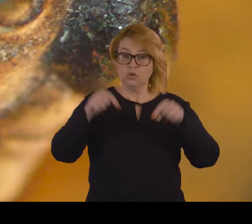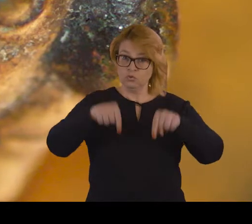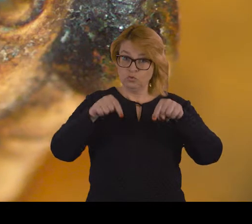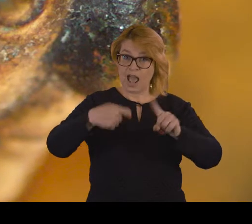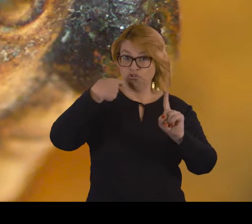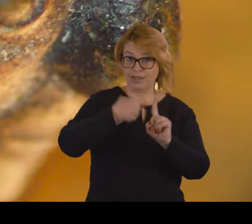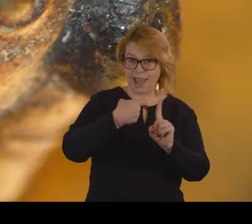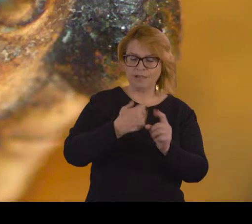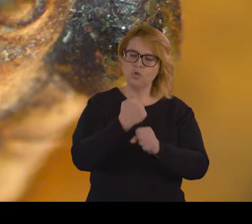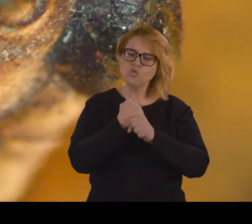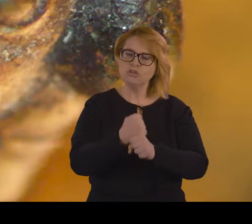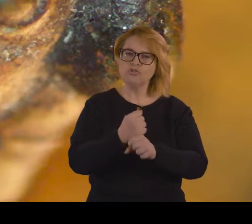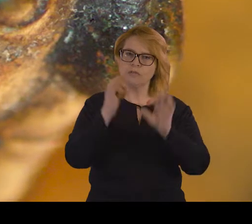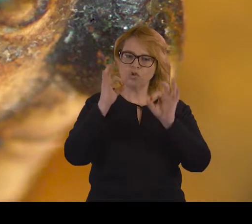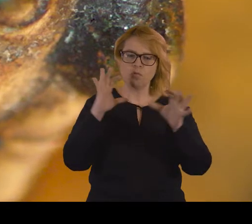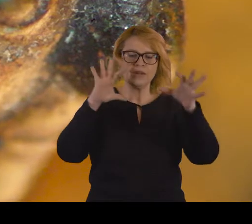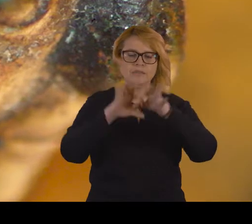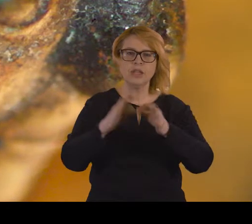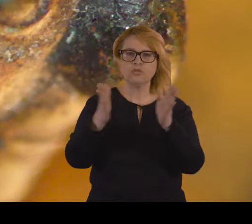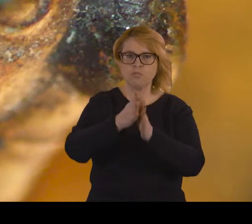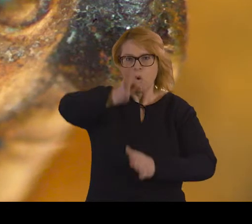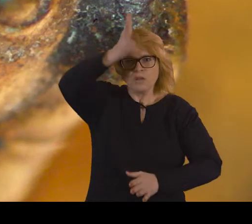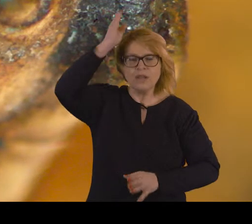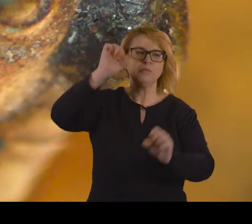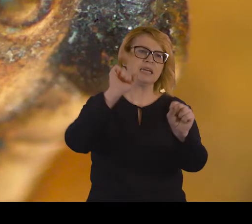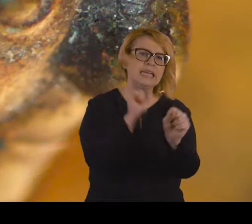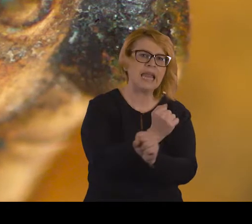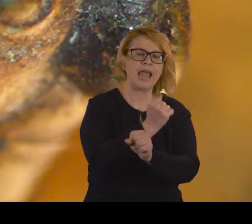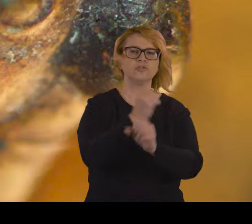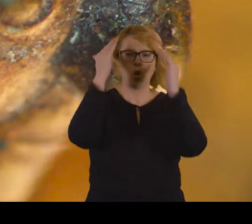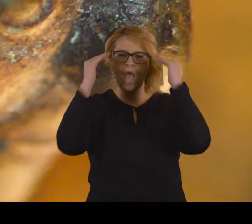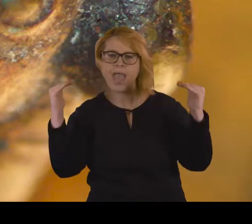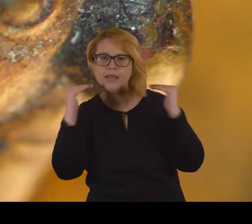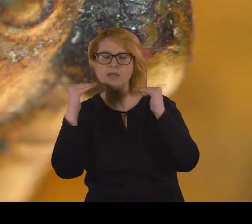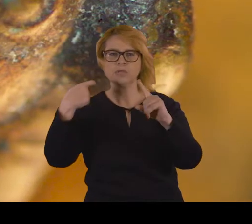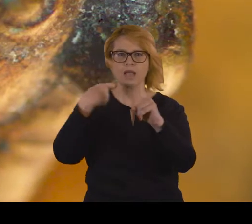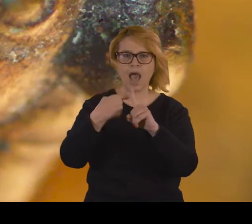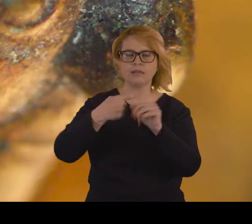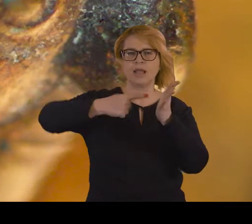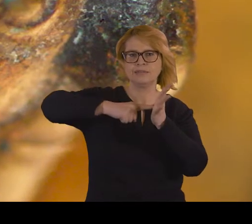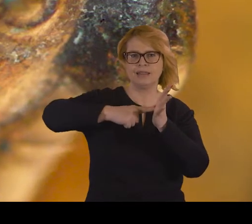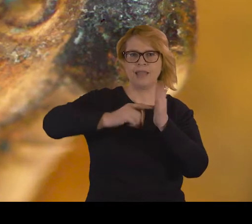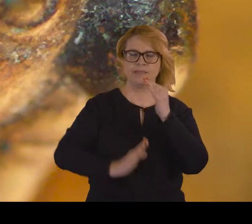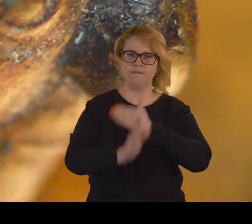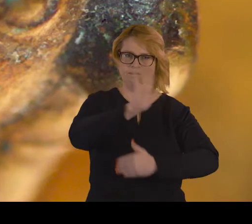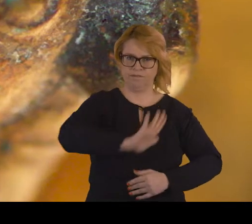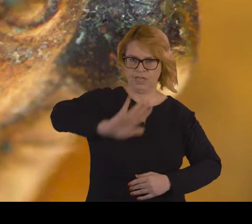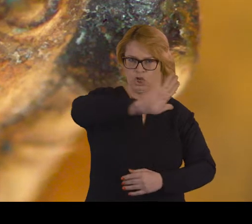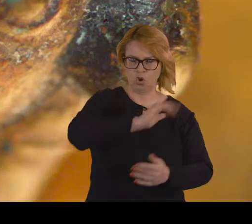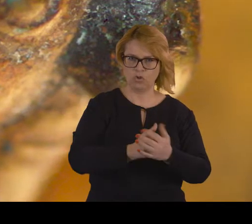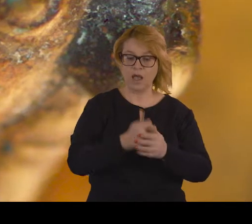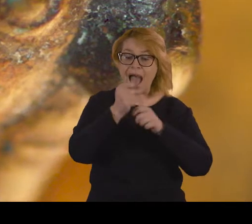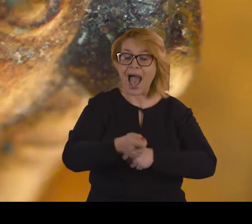Tunajší Kelti udržiavali čulé styky aj s Rímom, Gréckom, Egyptom, Kartágom a Stredným východom.